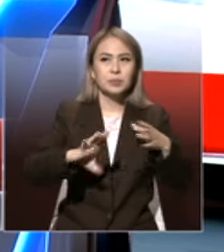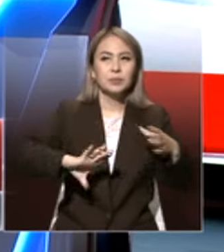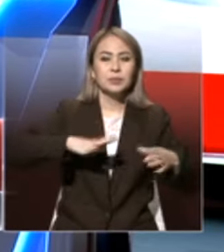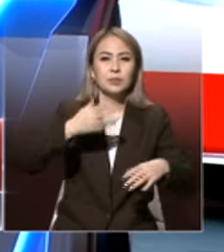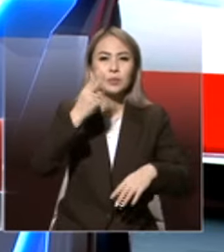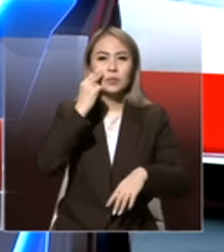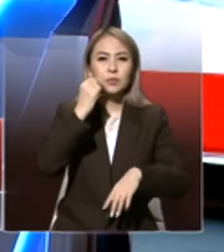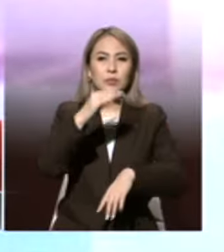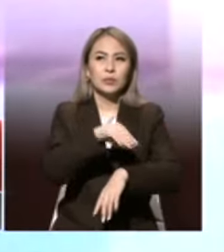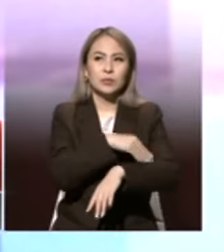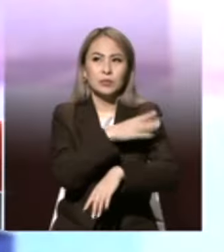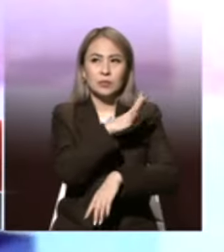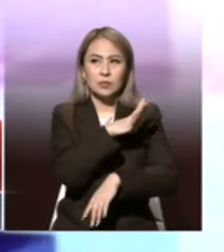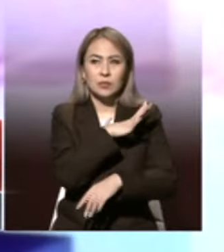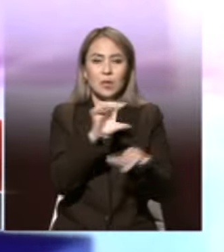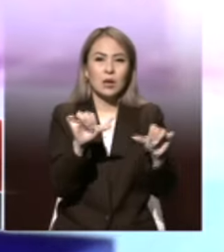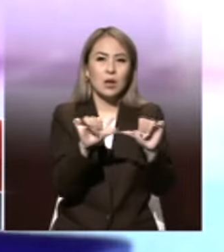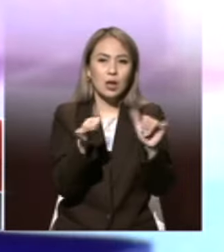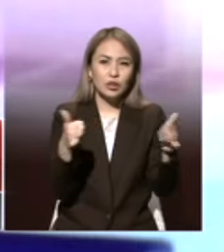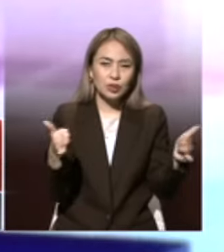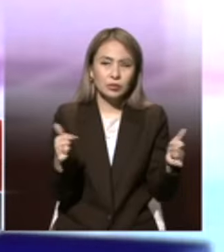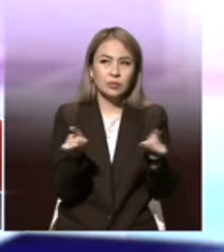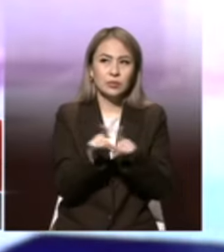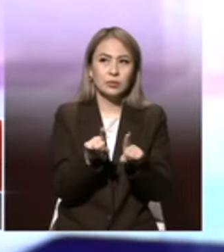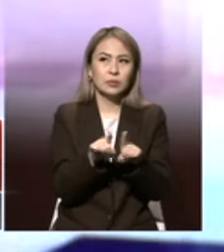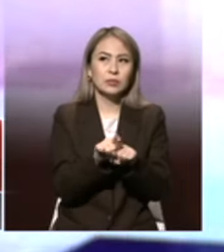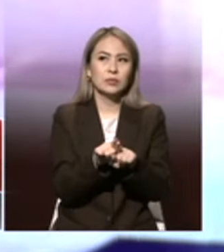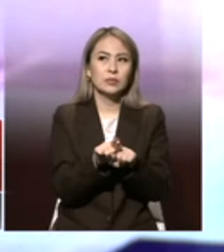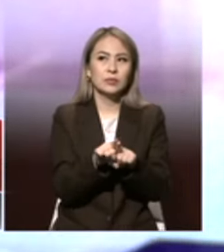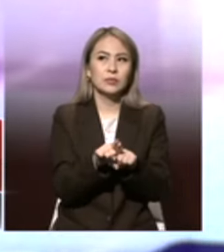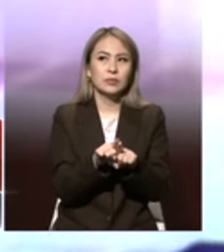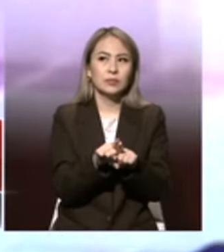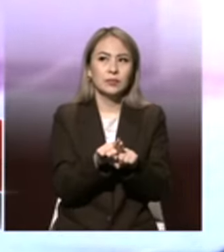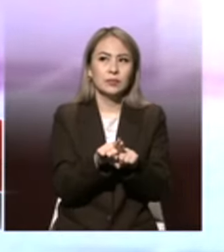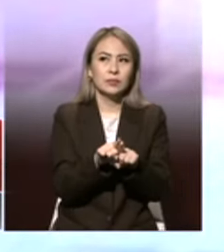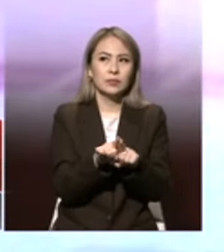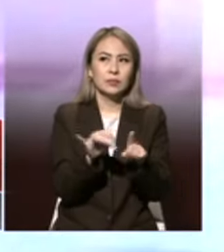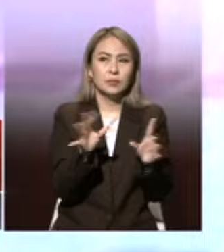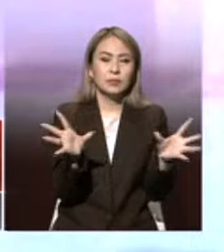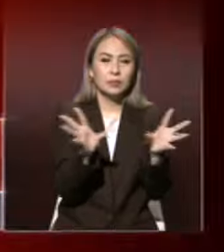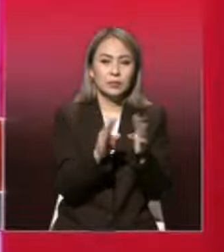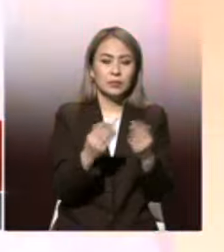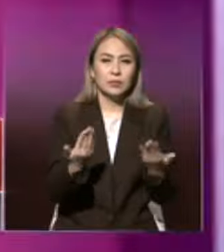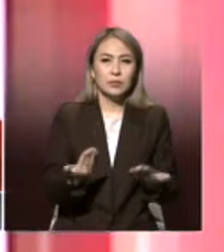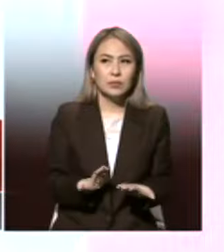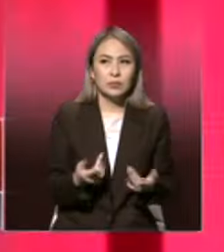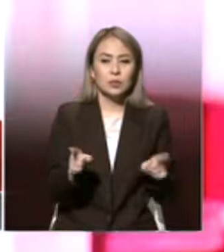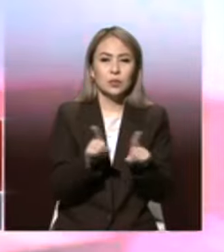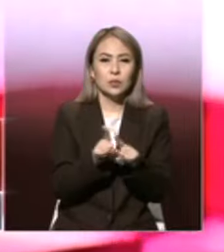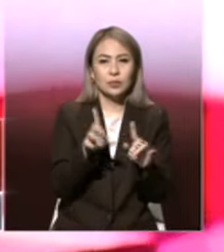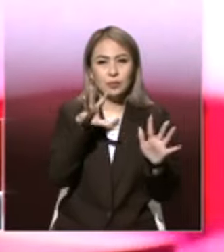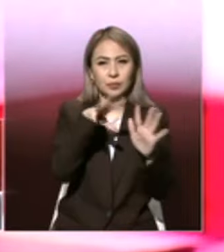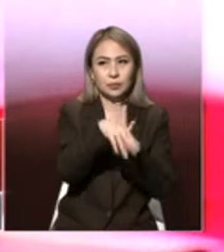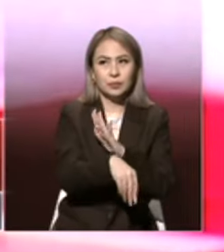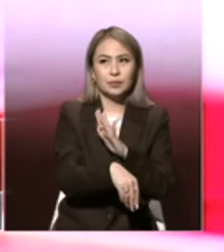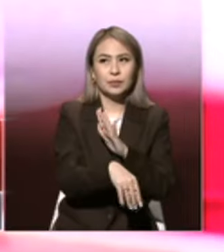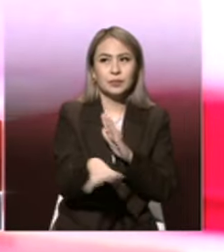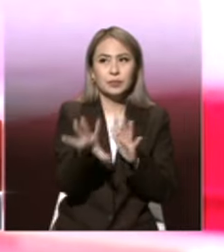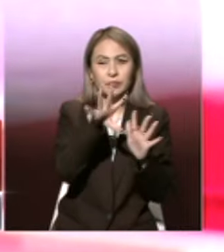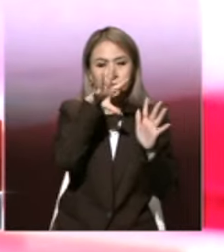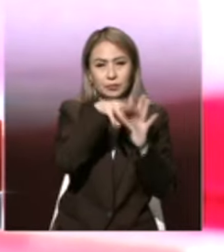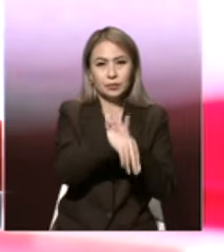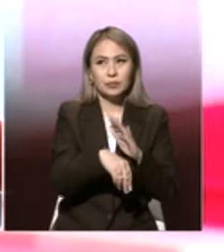ерлі зайыпты болғандар, ажырасқандар, және бірге тұрғандар да кіреді. Бірге тұратын адамдар барлығы